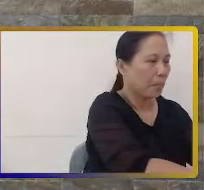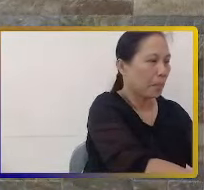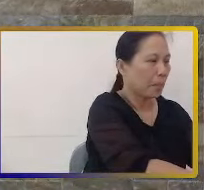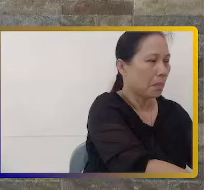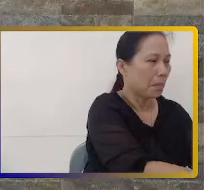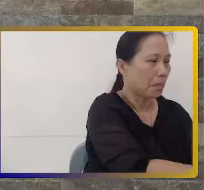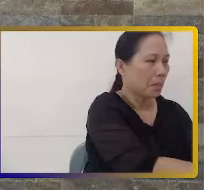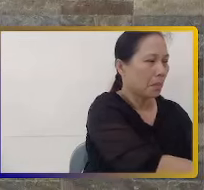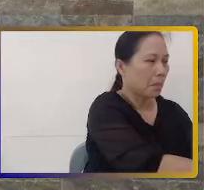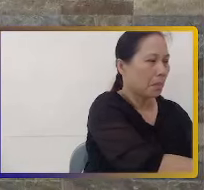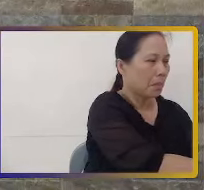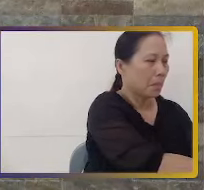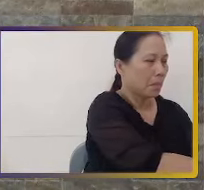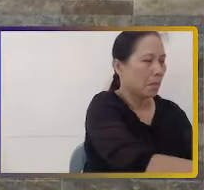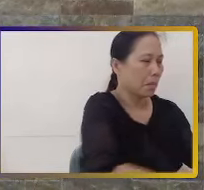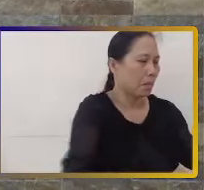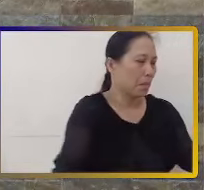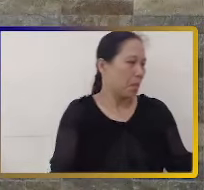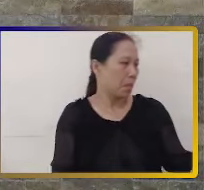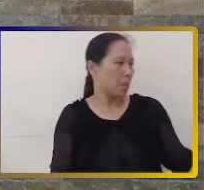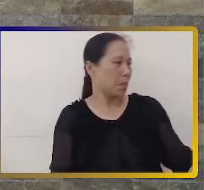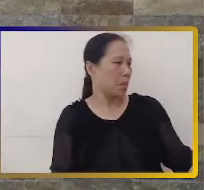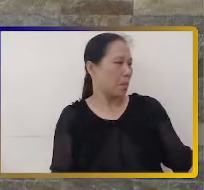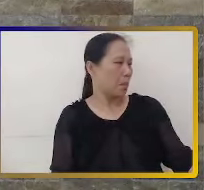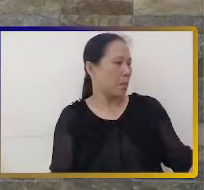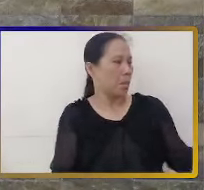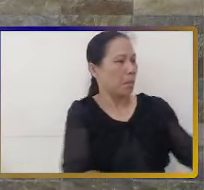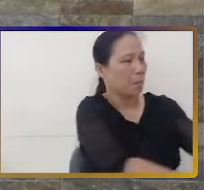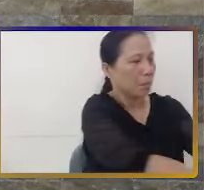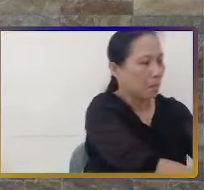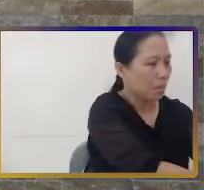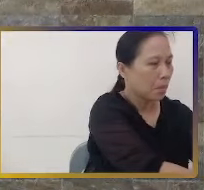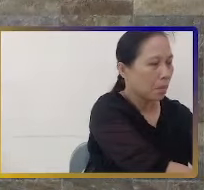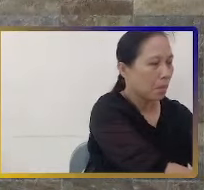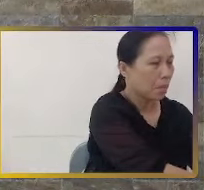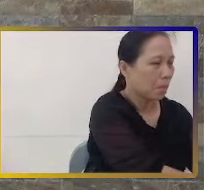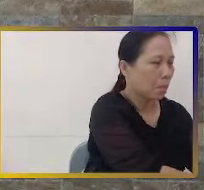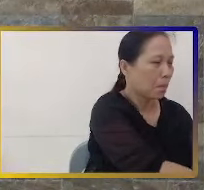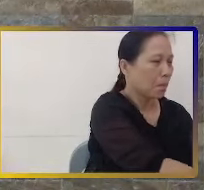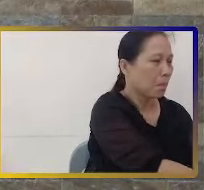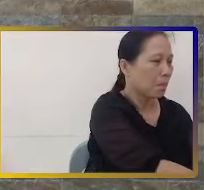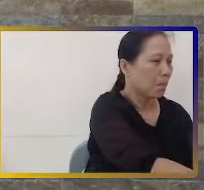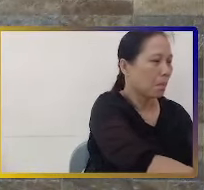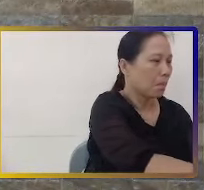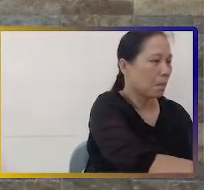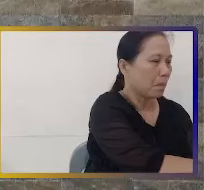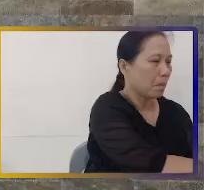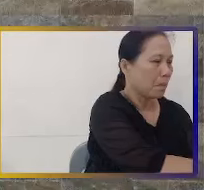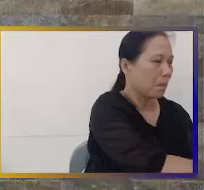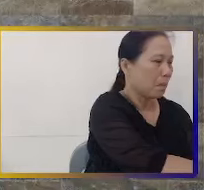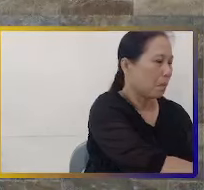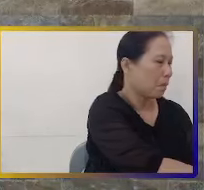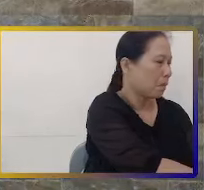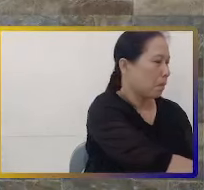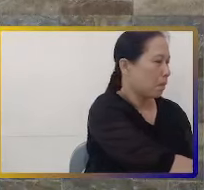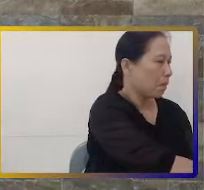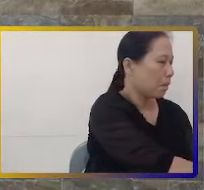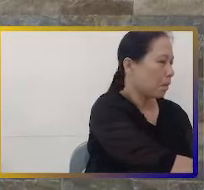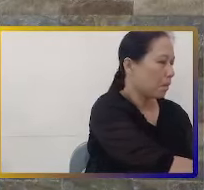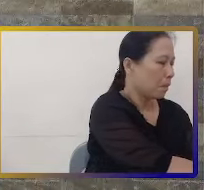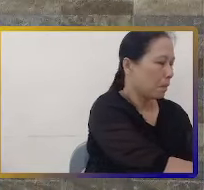Ezekiel is before Daniel chapter 44 All right chapter 44